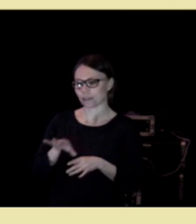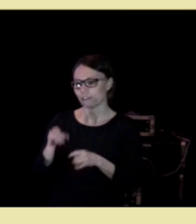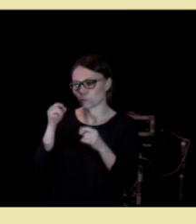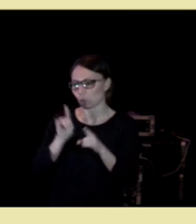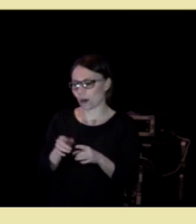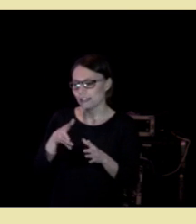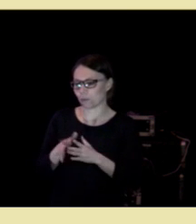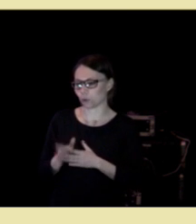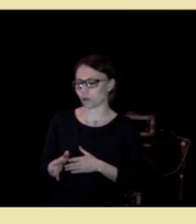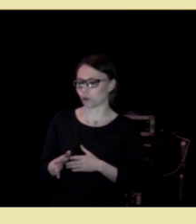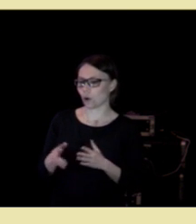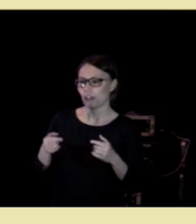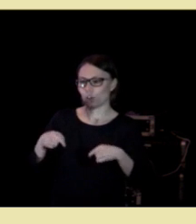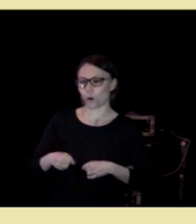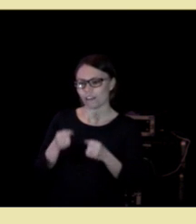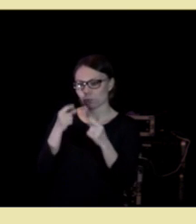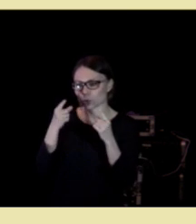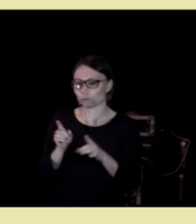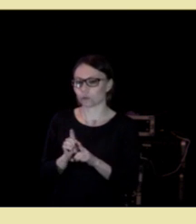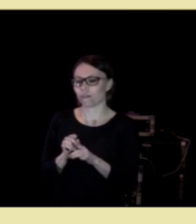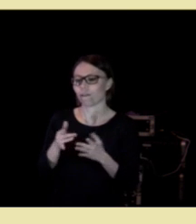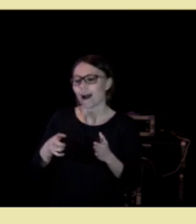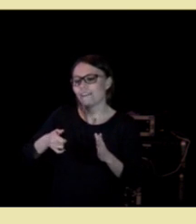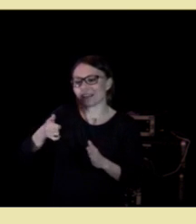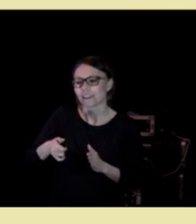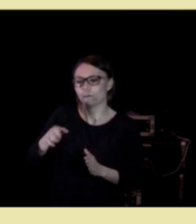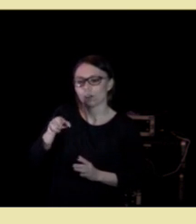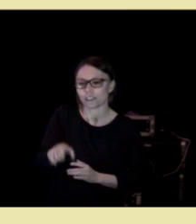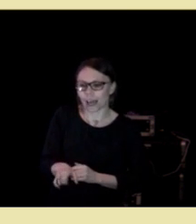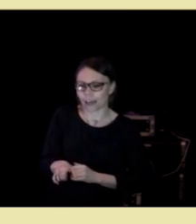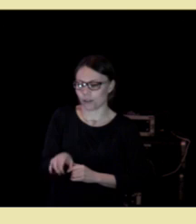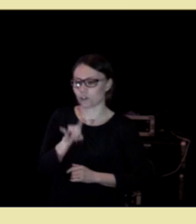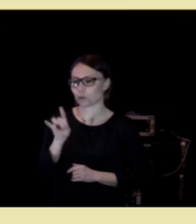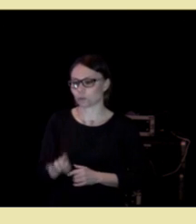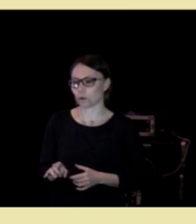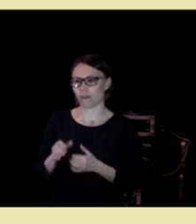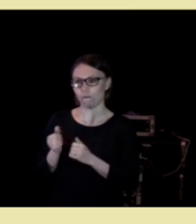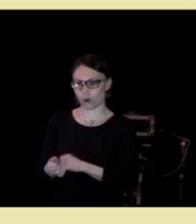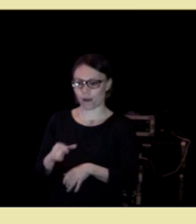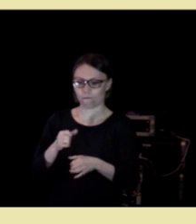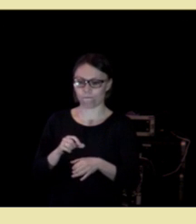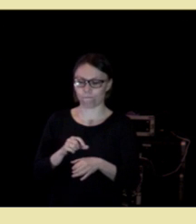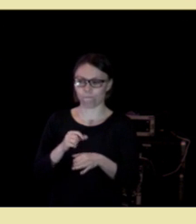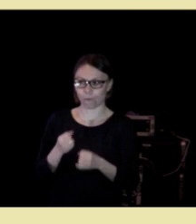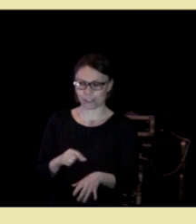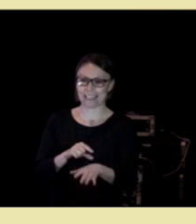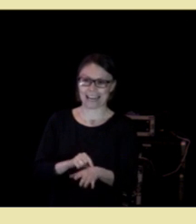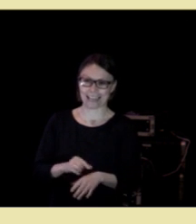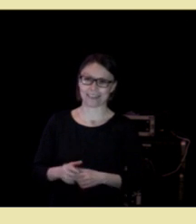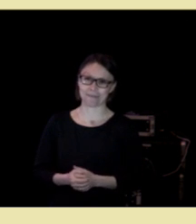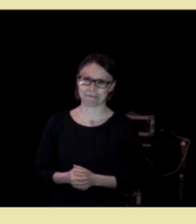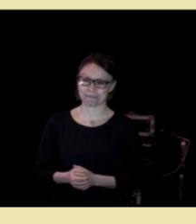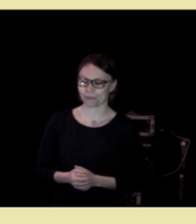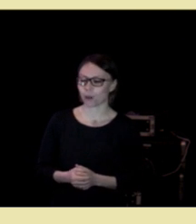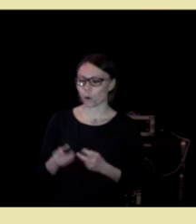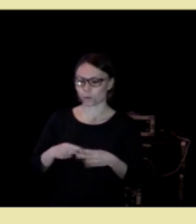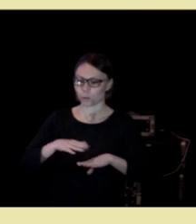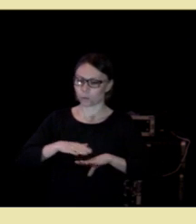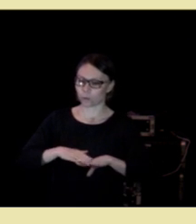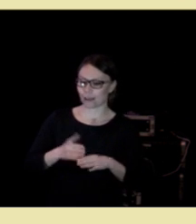I nå-situasjon så ligger også hva viktig for deg spørsmålet for fastlegen. Og det vi også har lagt opp til